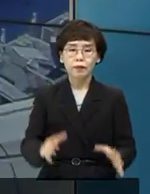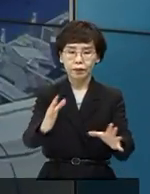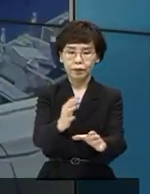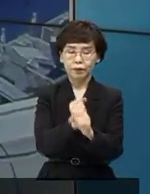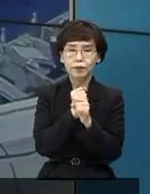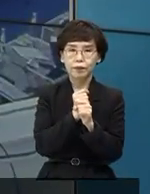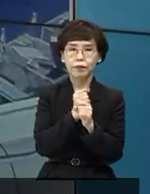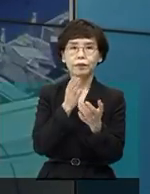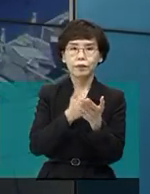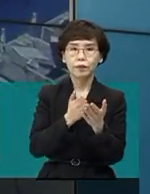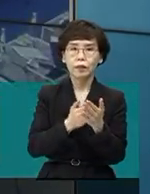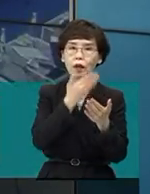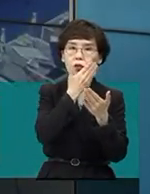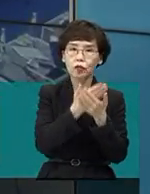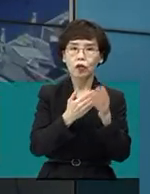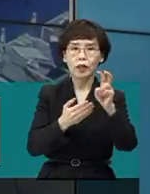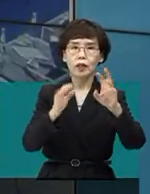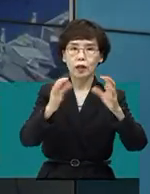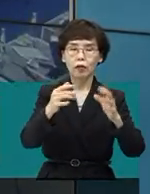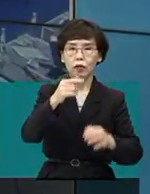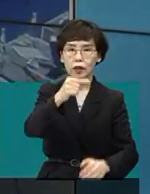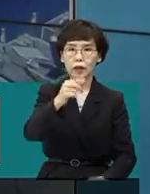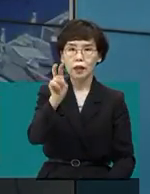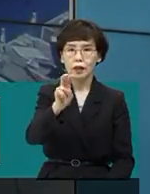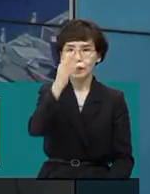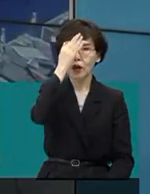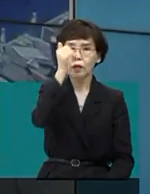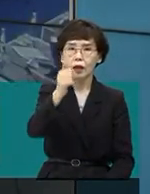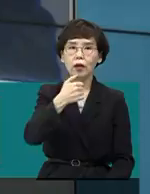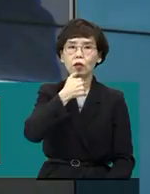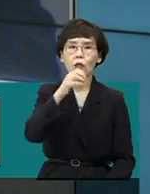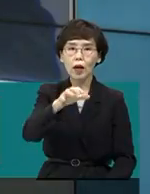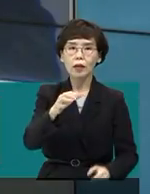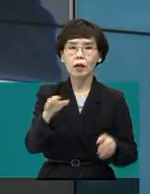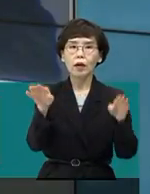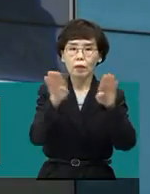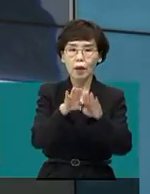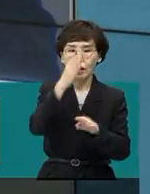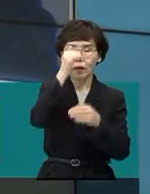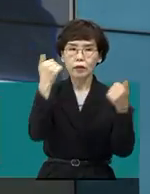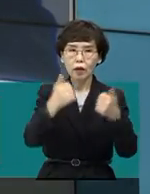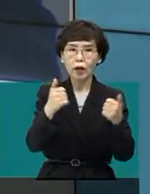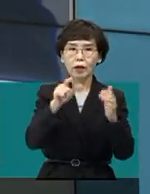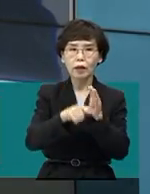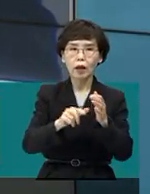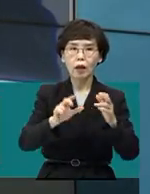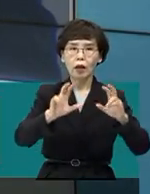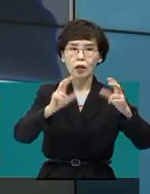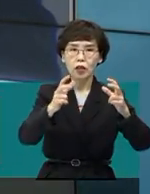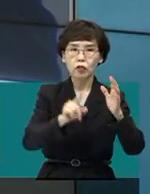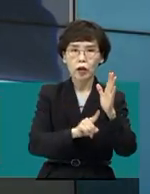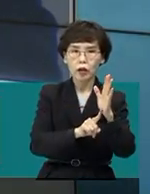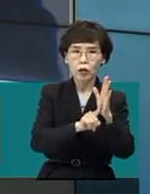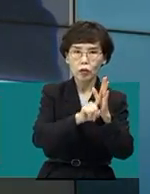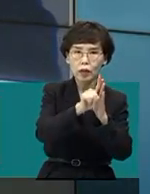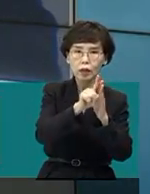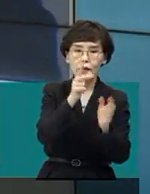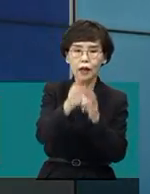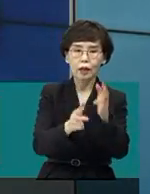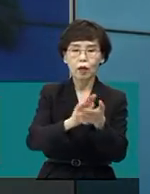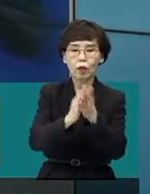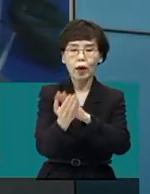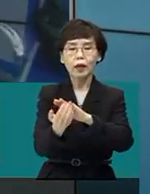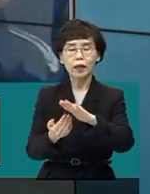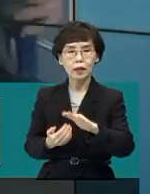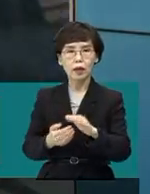간추린 소식입니다 주요 20개국 죄의식 정상이 로마에서 폐막한 정상회의에서 지구의 기온 상승 폭을 산업화 이전의